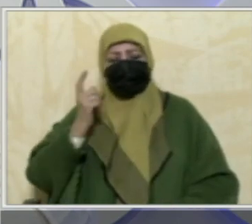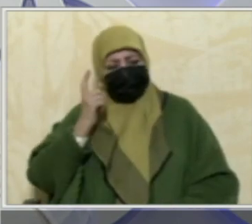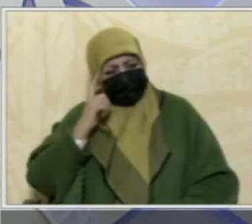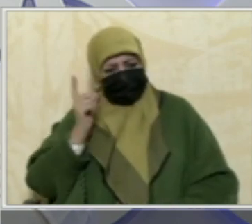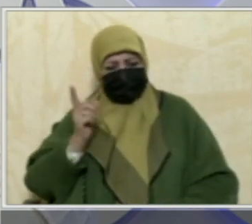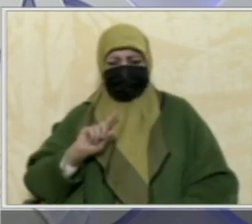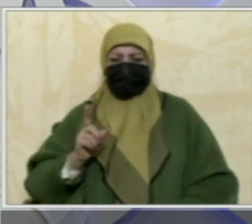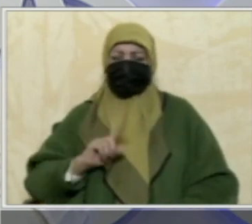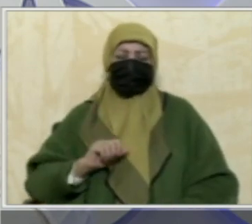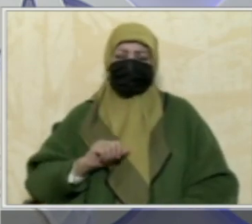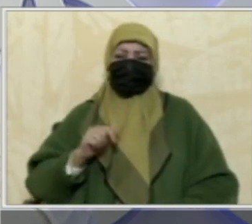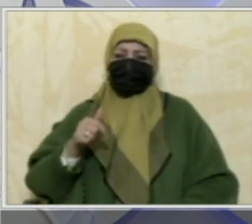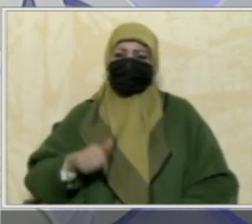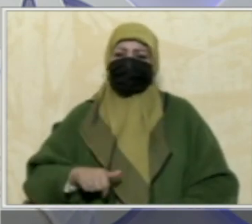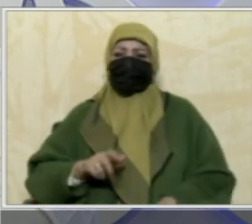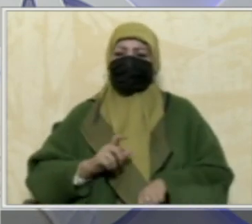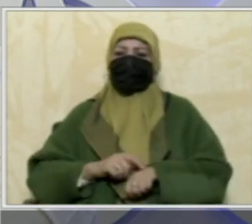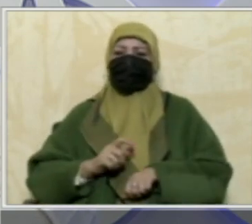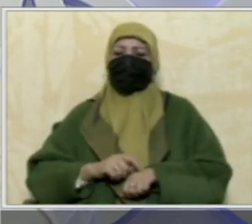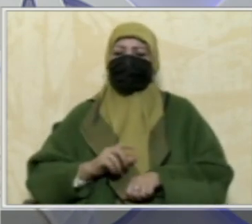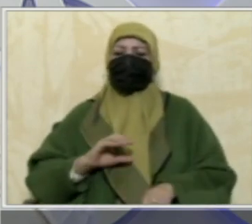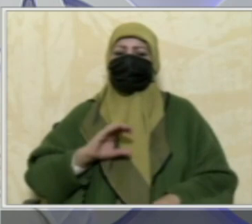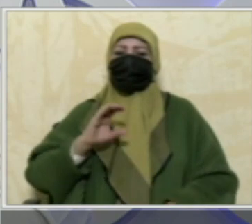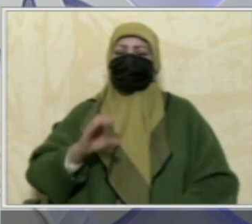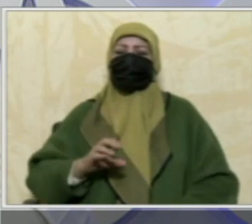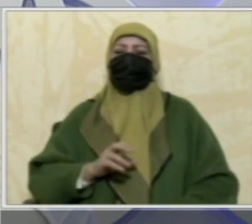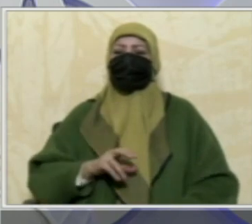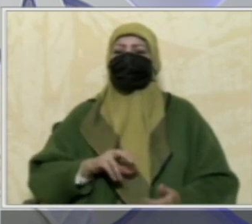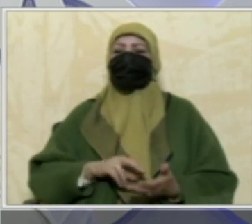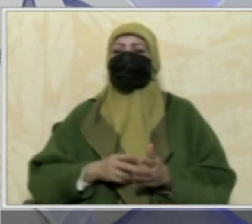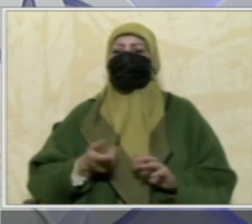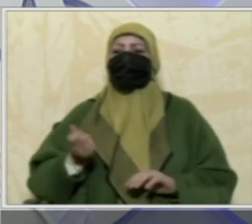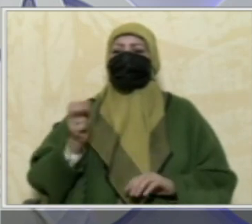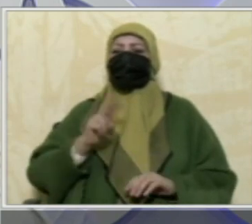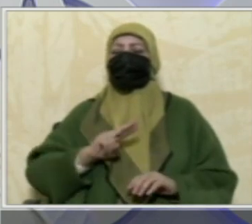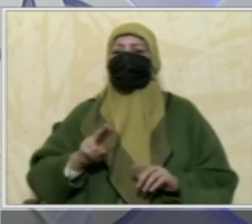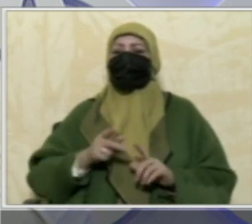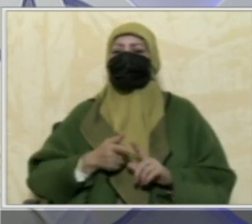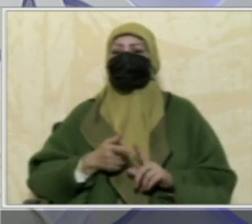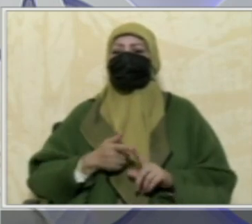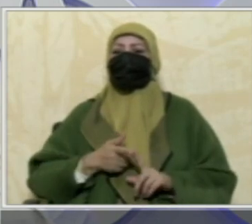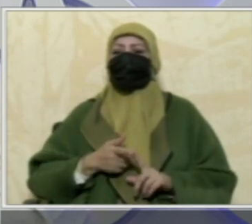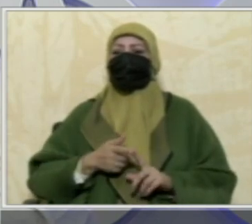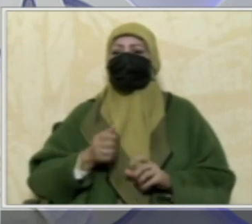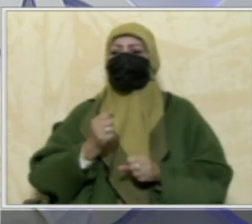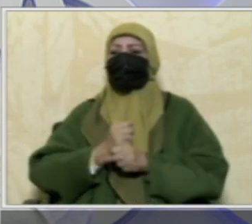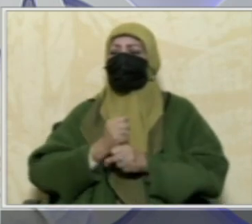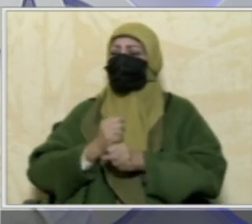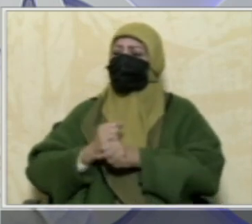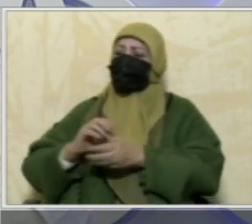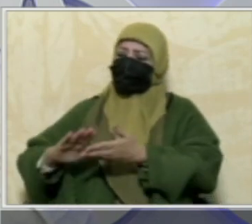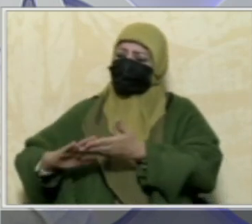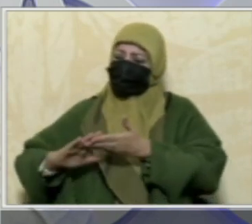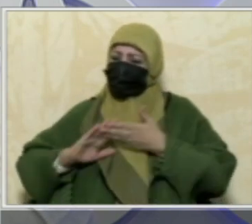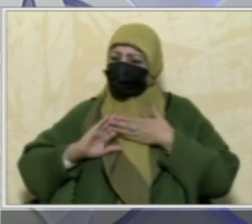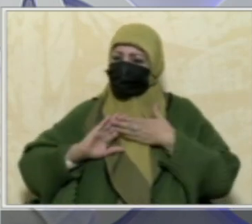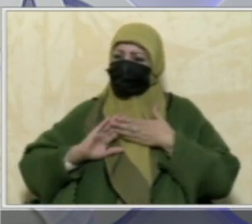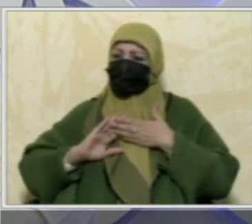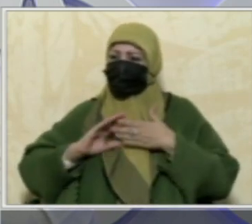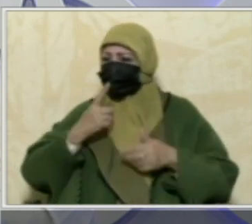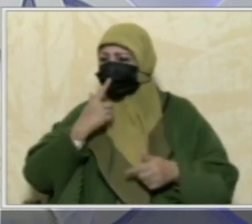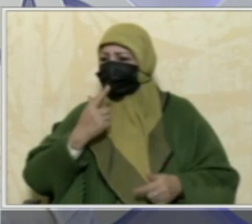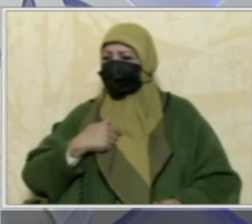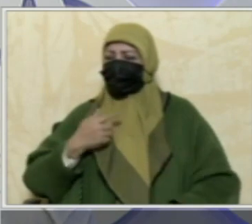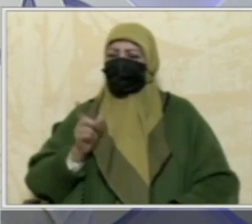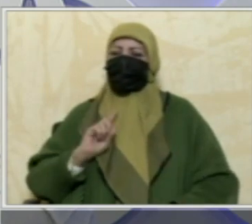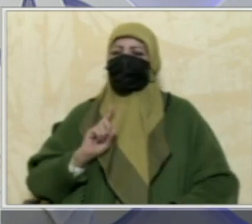اما مساله السؤال الثاني قال عمل لي معروفا ولم يطلب مني شيئا قال بل طلب مني